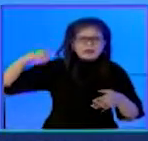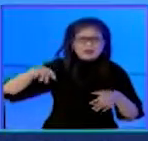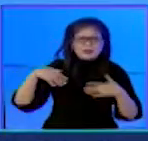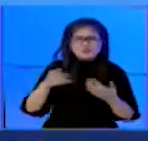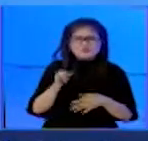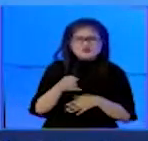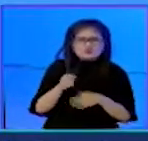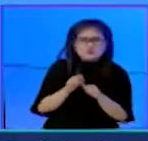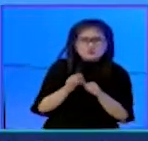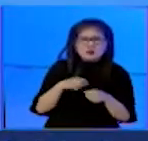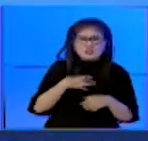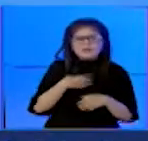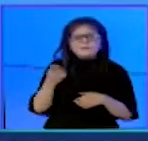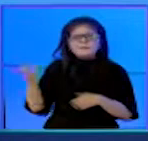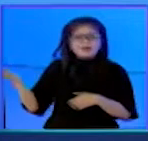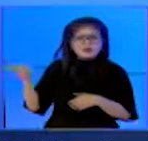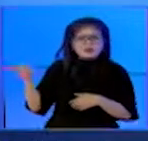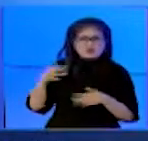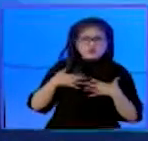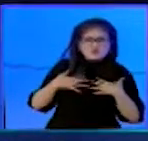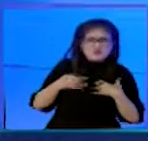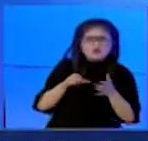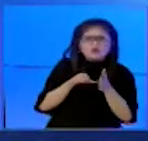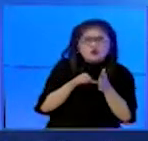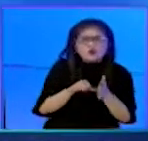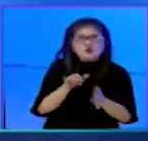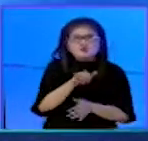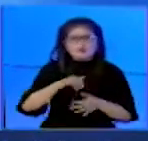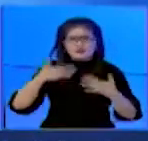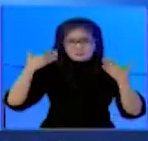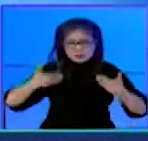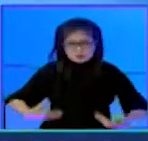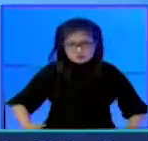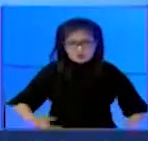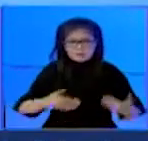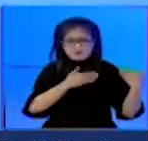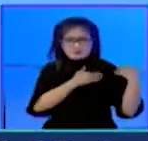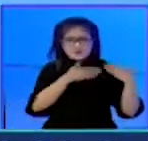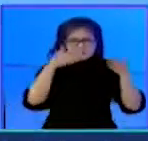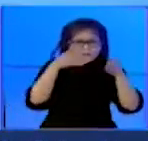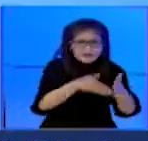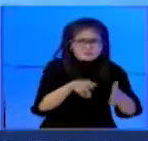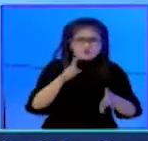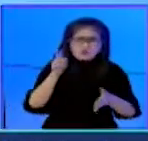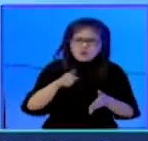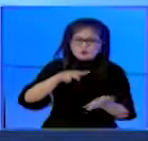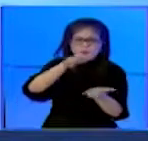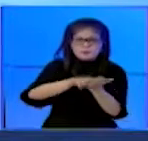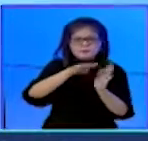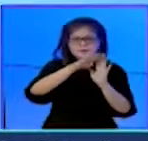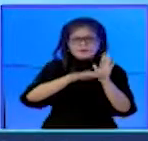mereka tergerak memberikan pertolongan kepada sesama manusia. Petugas pemakaman harus menerapkan protokol kesehatan ketat selama proses